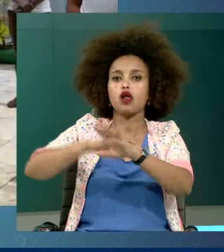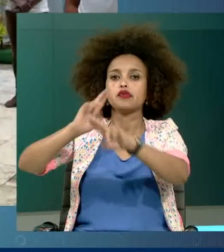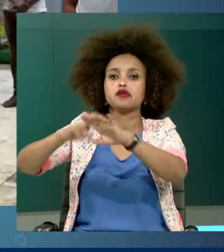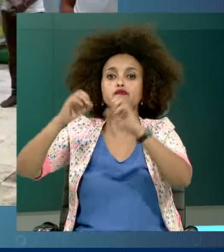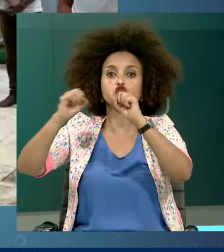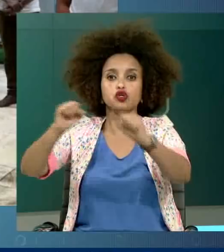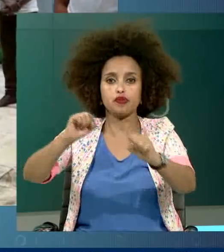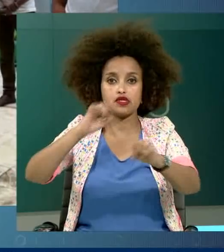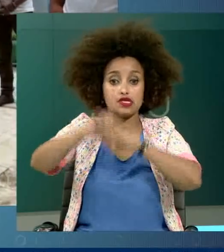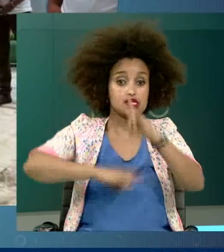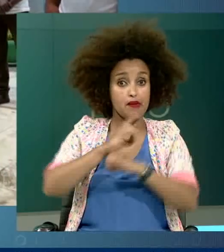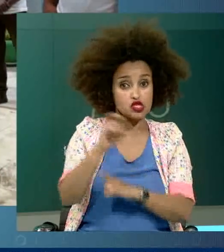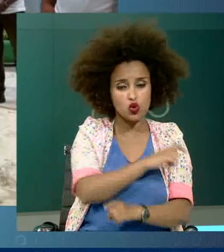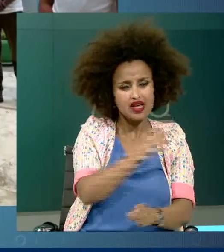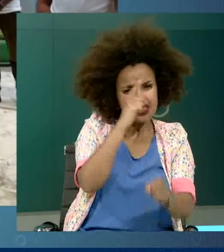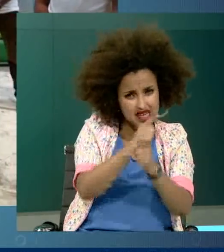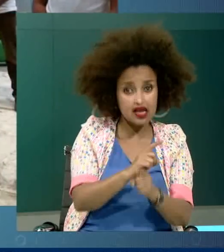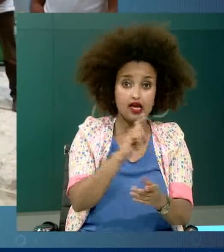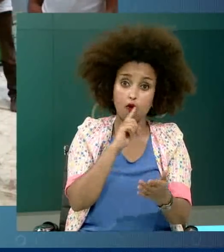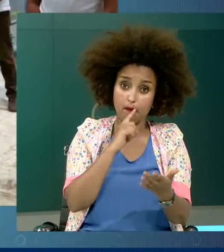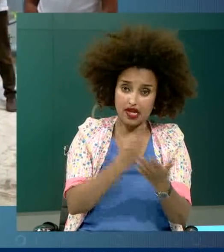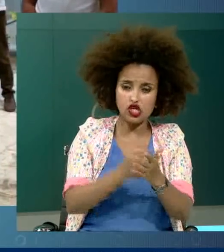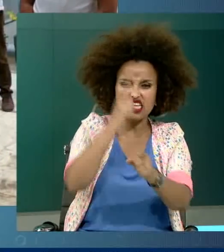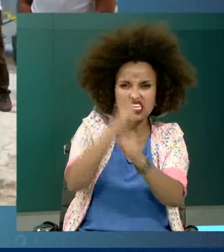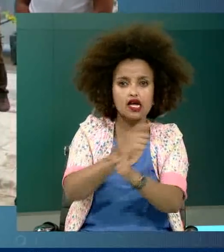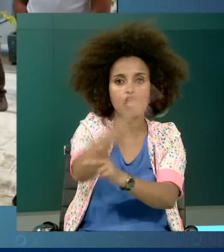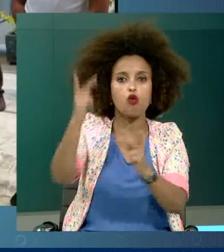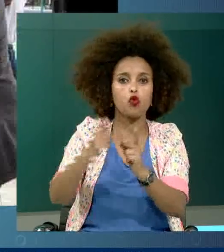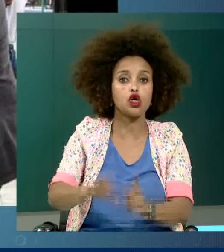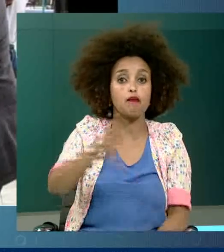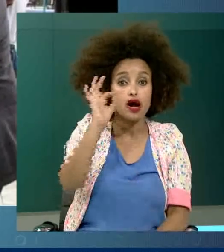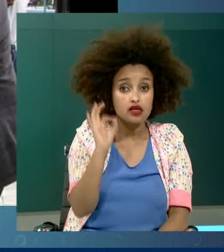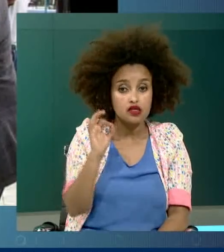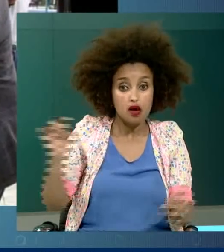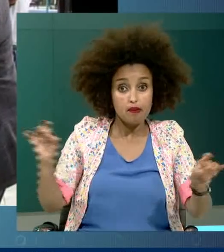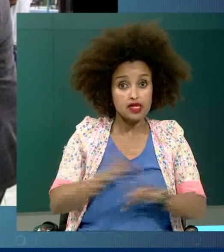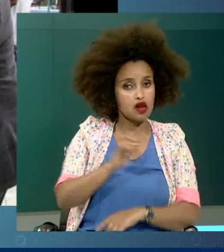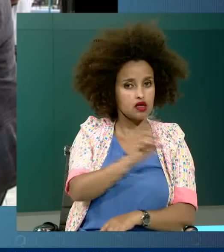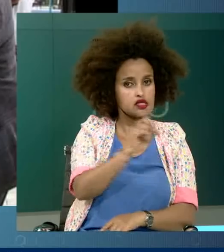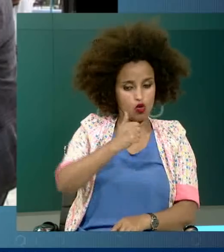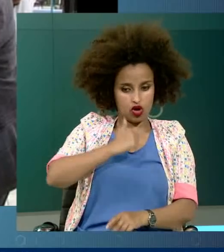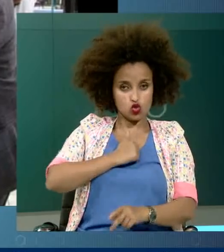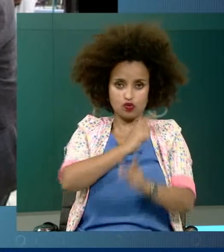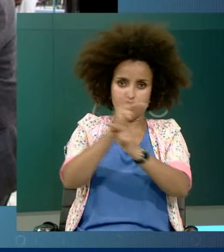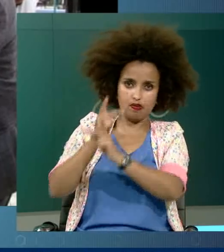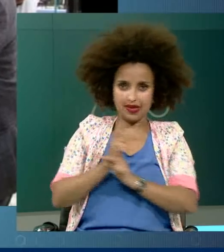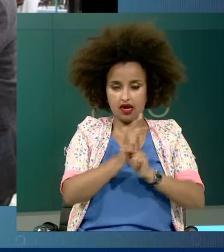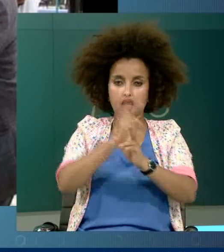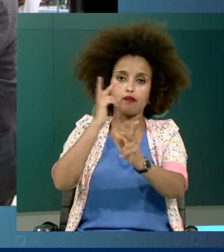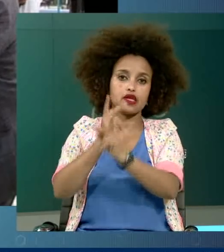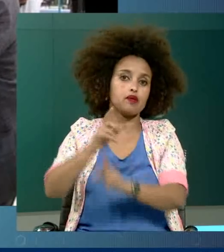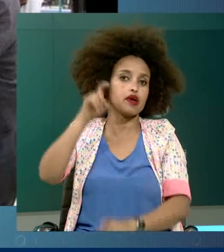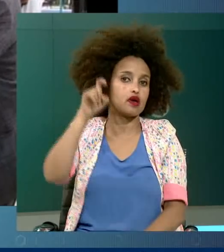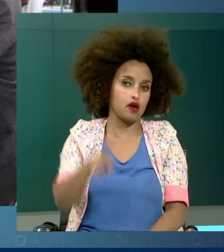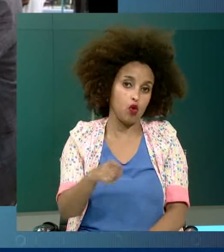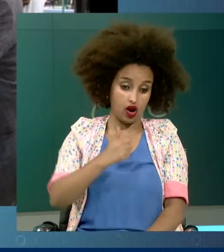ህብረተሰቡ ትክክለኛው መረጃ ከትክክለኛው ቋት ላይ ማግኘትና መደናገጥ ሳይሆን ራሱን መጠበቅ መጠንቀቅ መቻል አለበት። ምክንያቱም እኔ